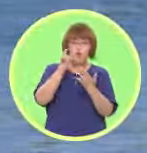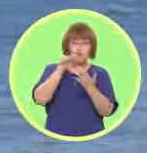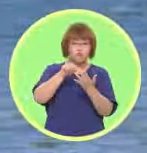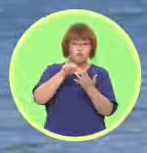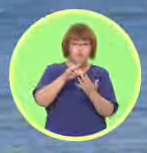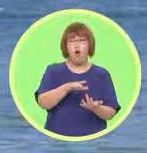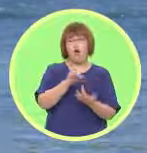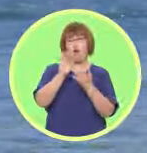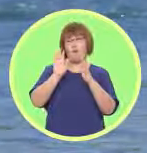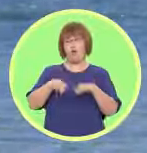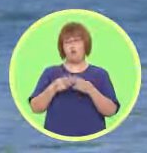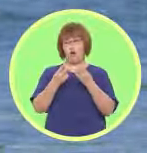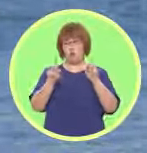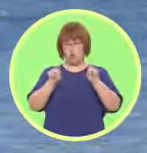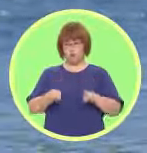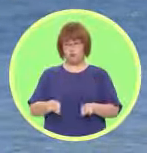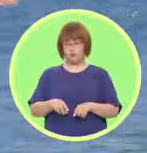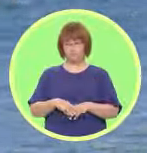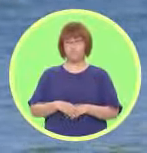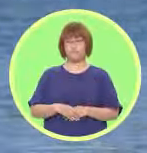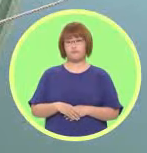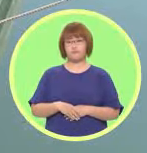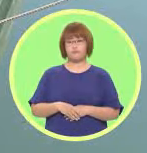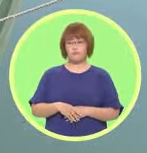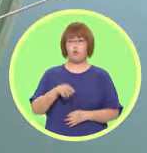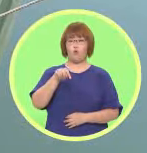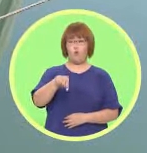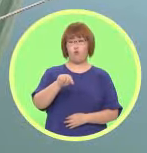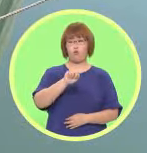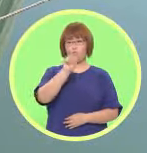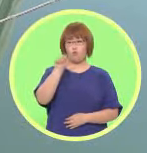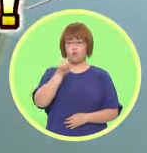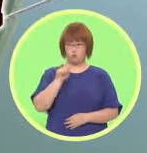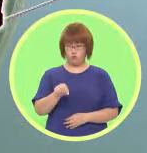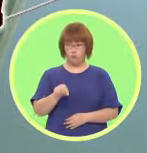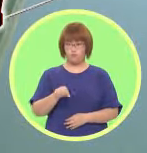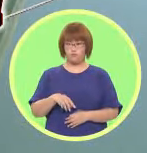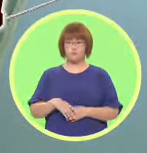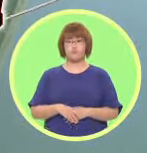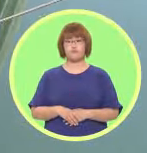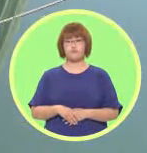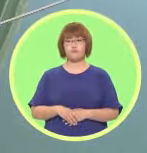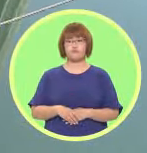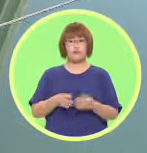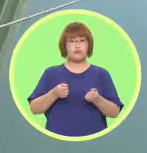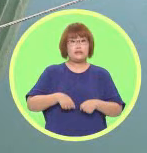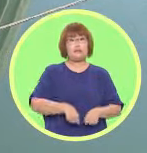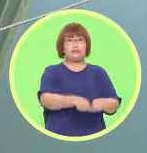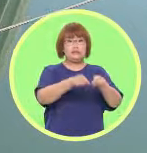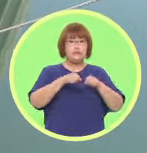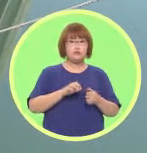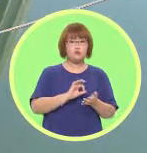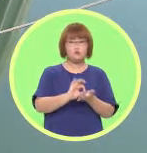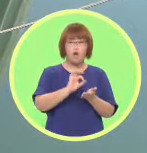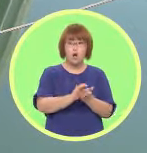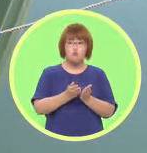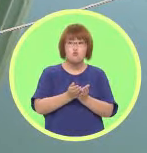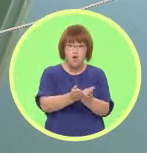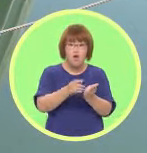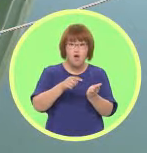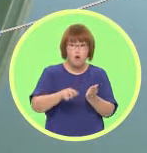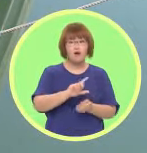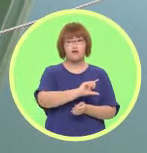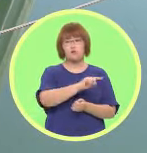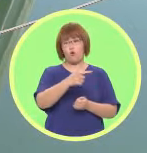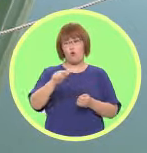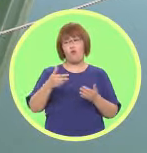百選にも選ばれている伝統行事です。ではここでクエスチョン。競争で使う海電馬にはそ